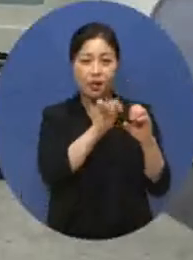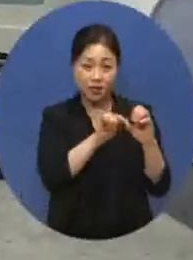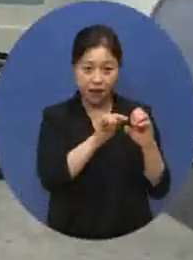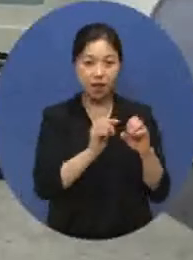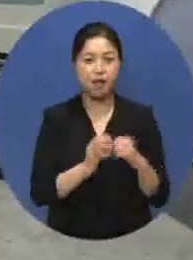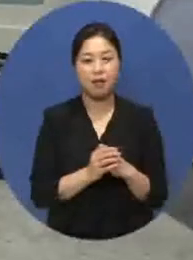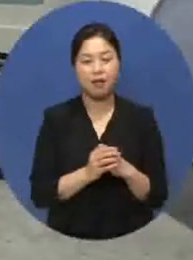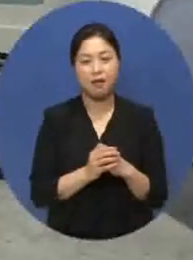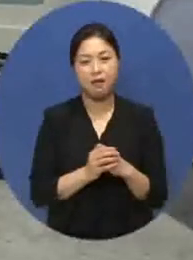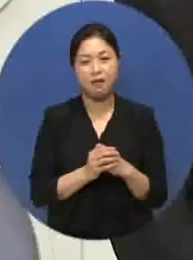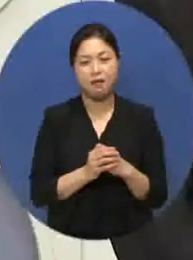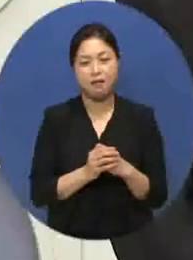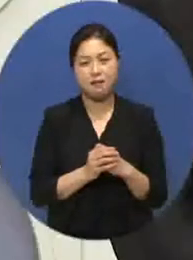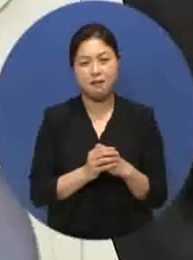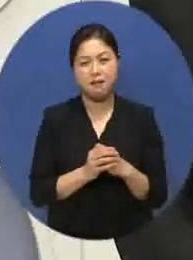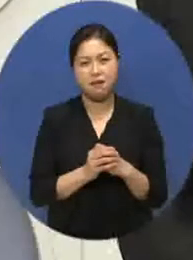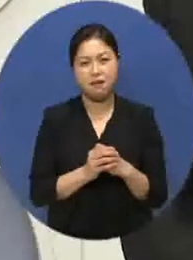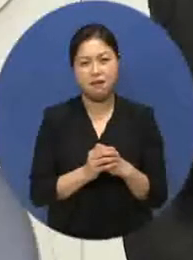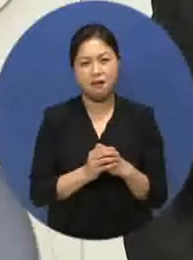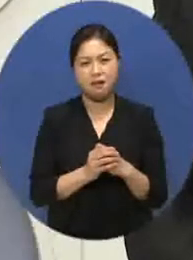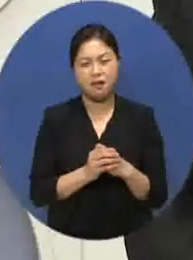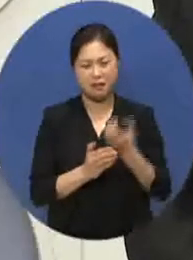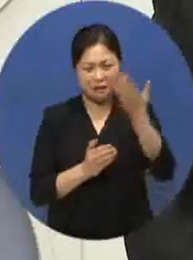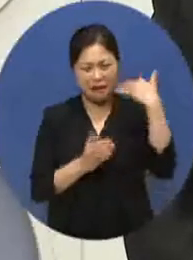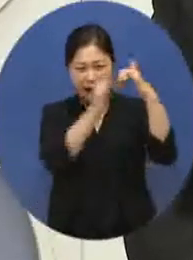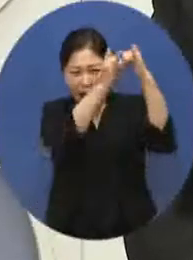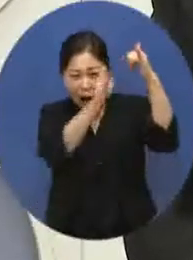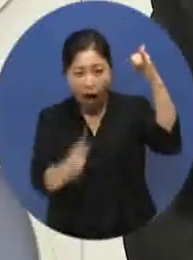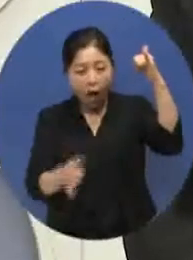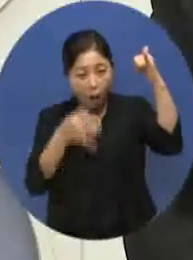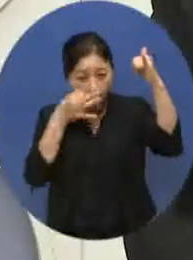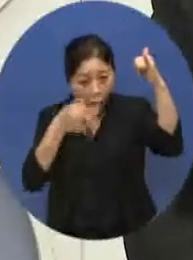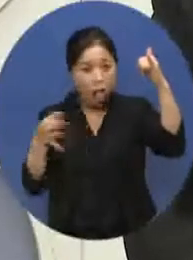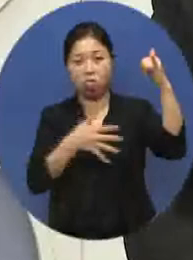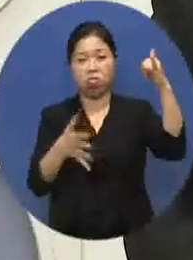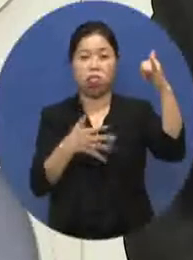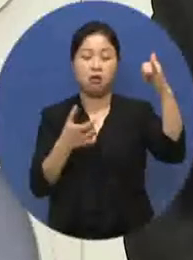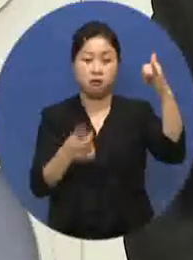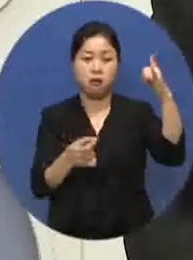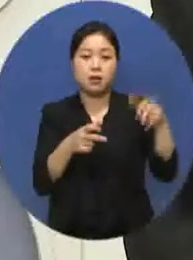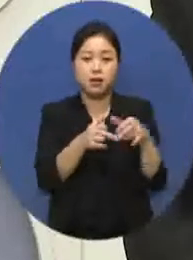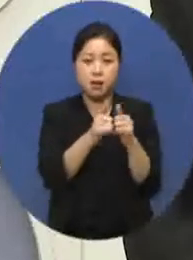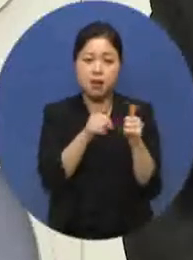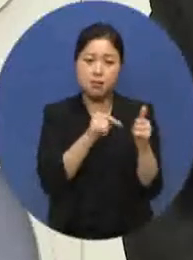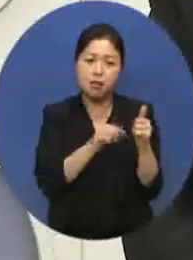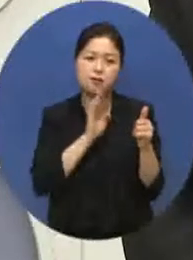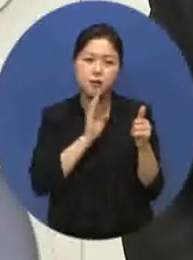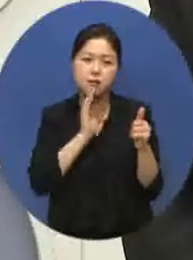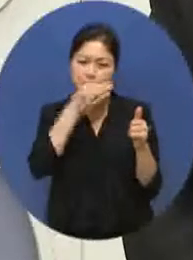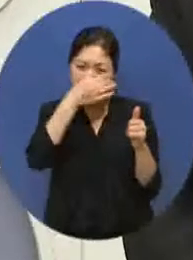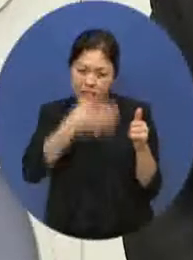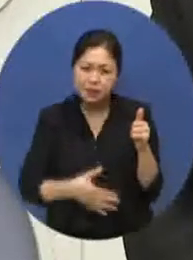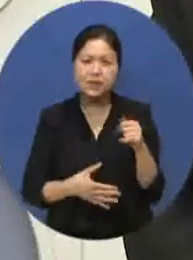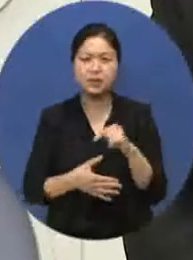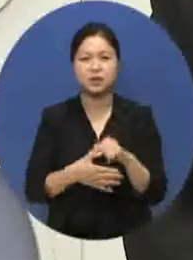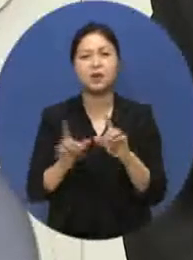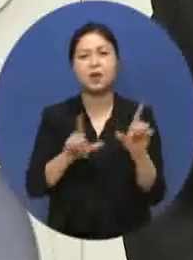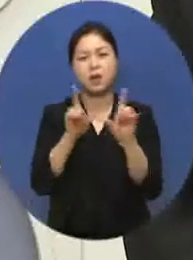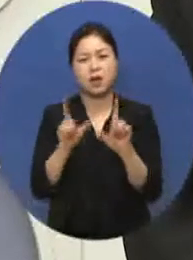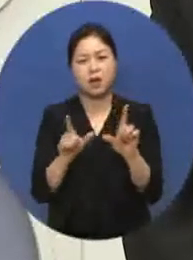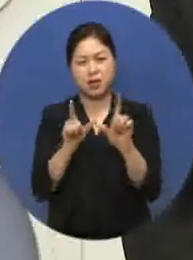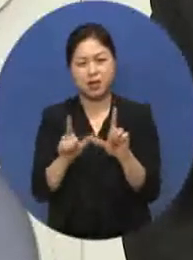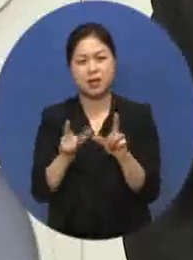세계에 전세 유례 없는 현상이고 또 장애인들에게도 정말 참 힘든 생활이 되겠다 이런